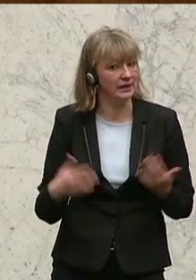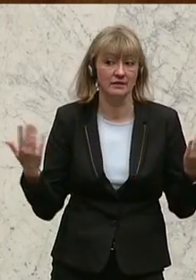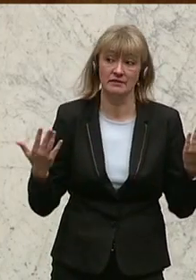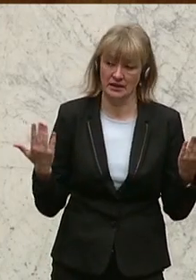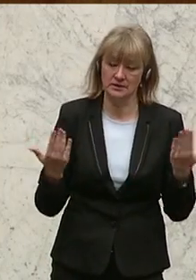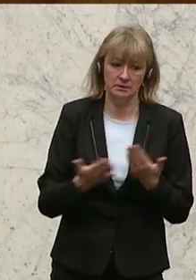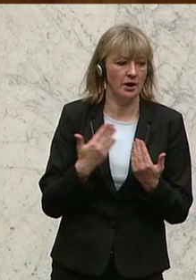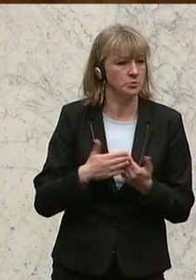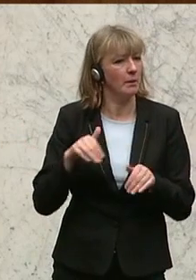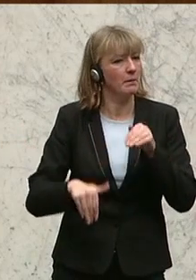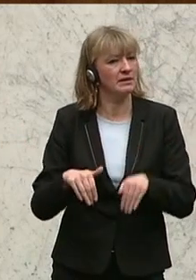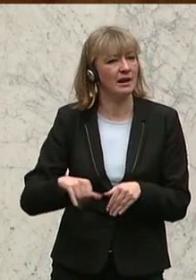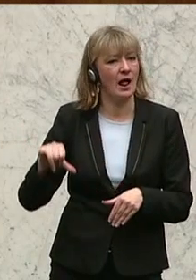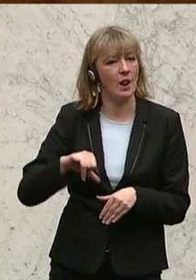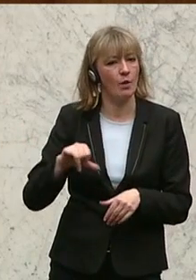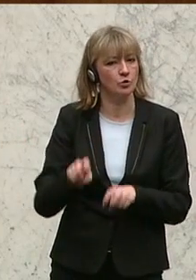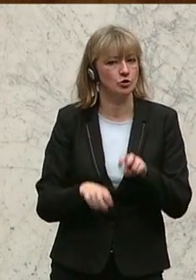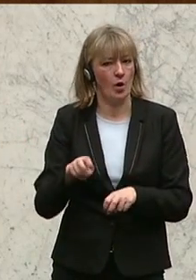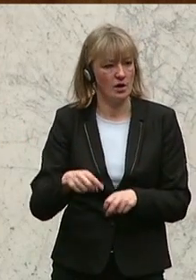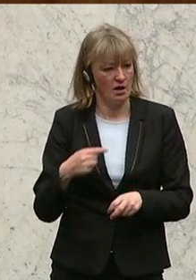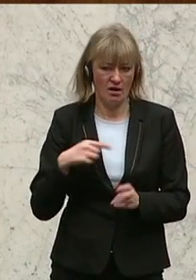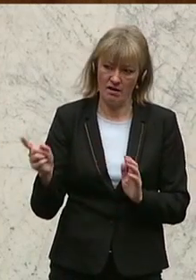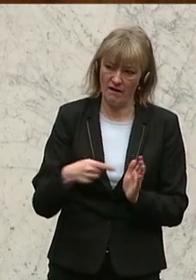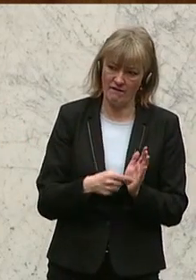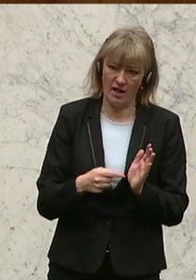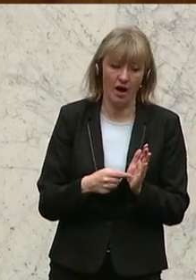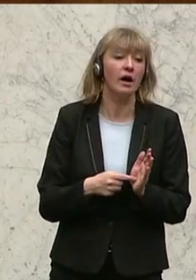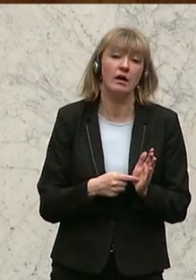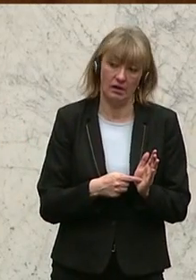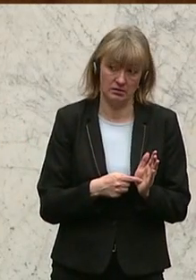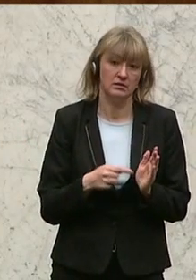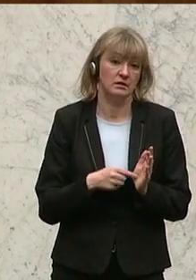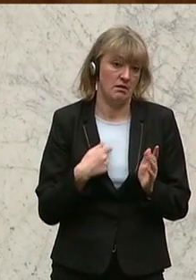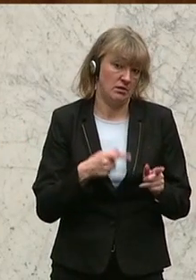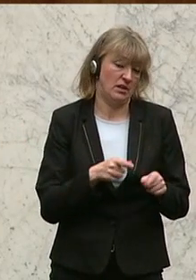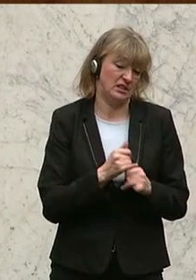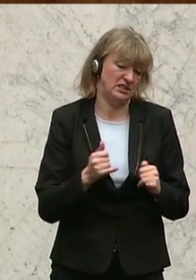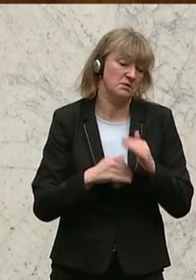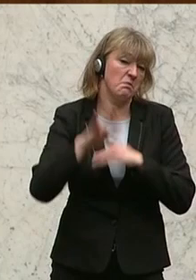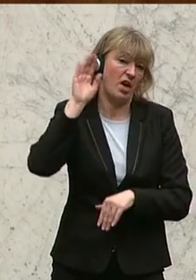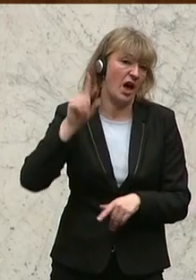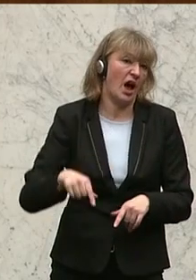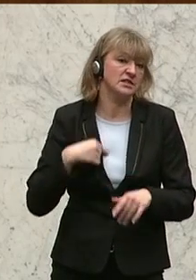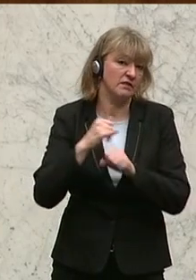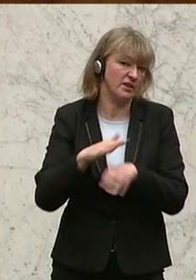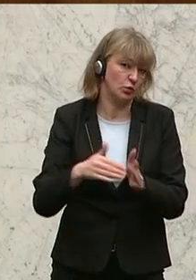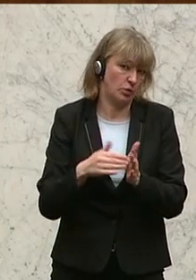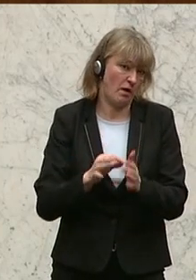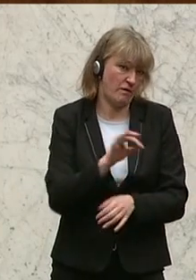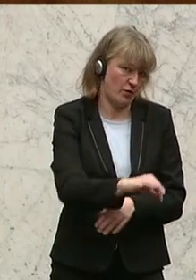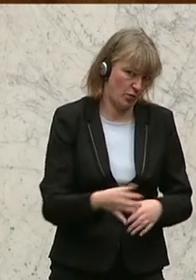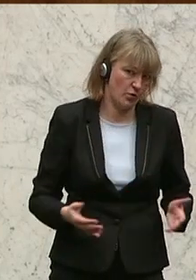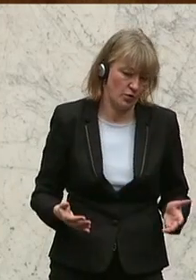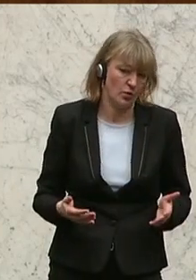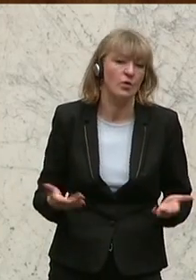das, was wir an Mineralölsteuer einheben, ist mehr, als wir für die Infrastruktur brauchen. Es gab